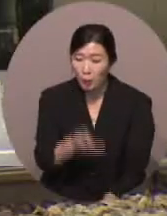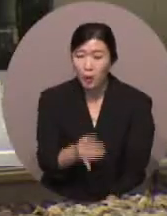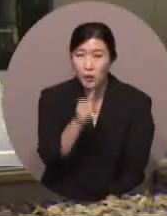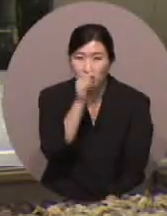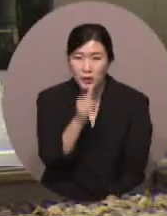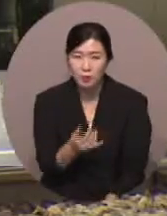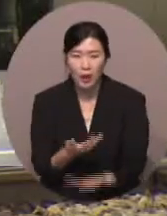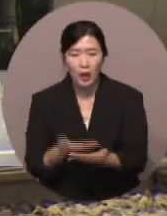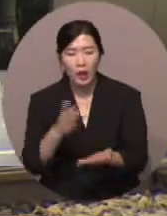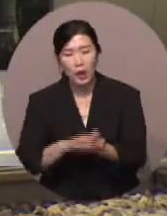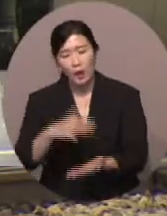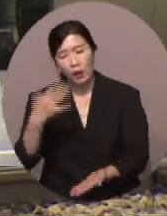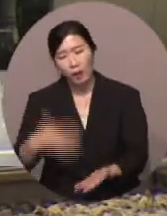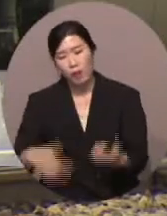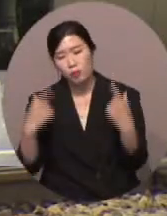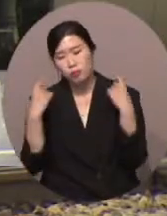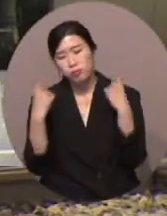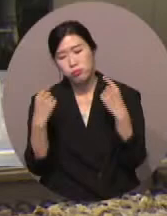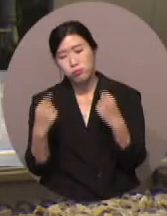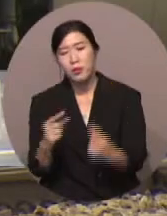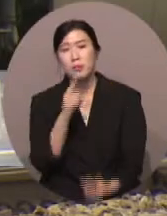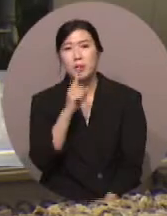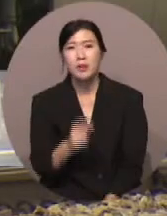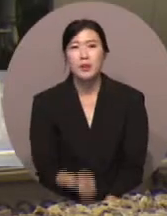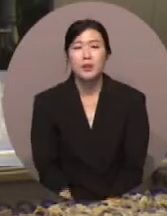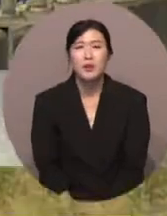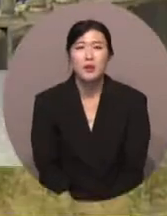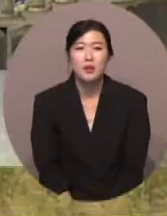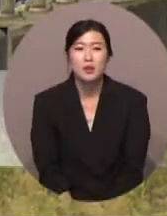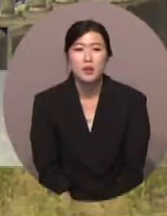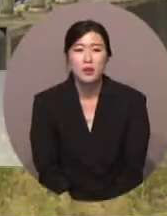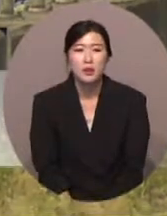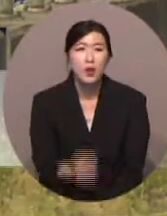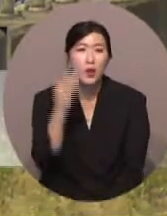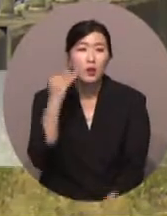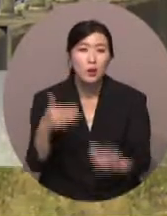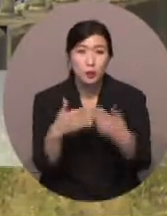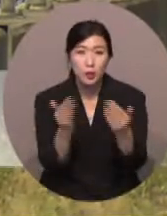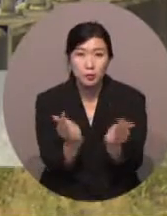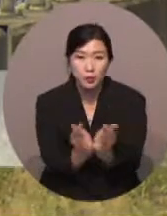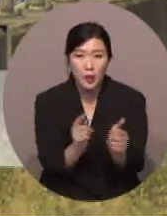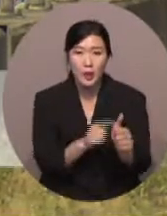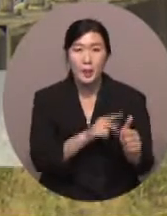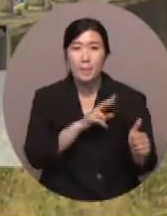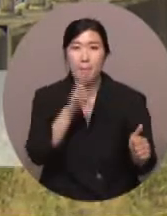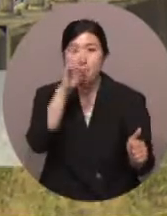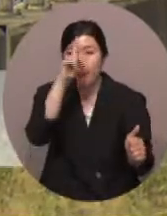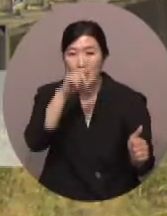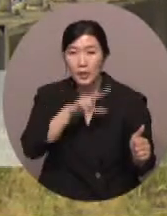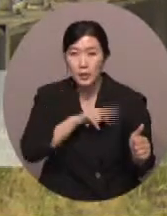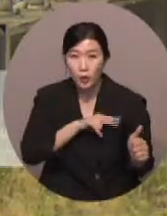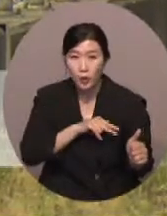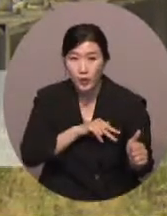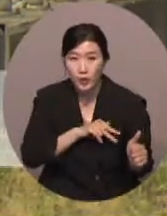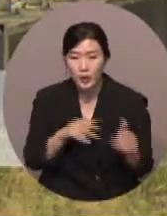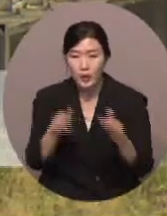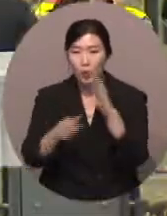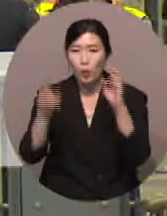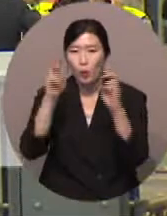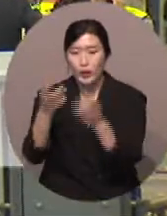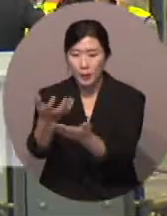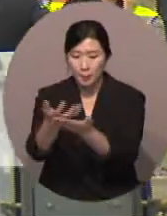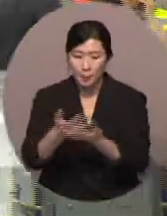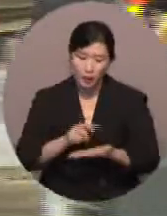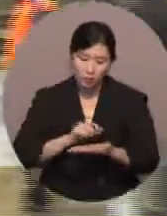제대로 고쳐지지 않았다는 주장이 나왔습니다 더불어민주당 박상혁 의원이 한국 교통안전공단으로부터